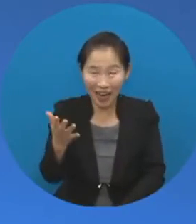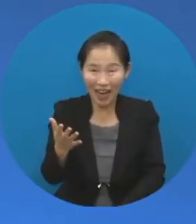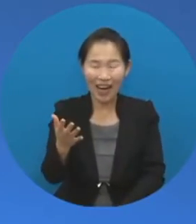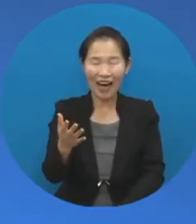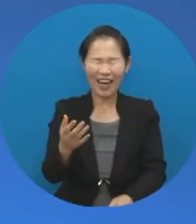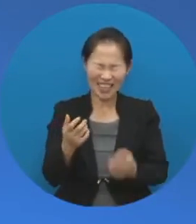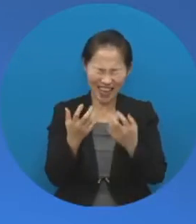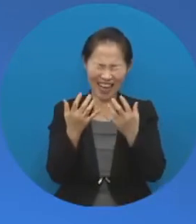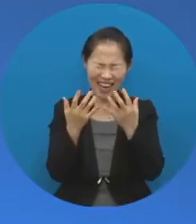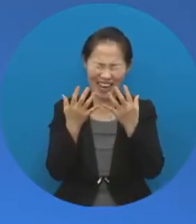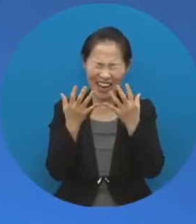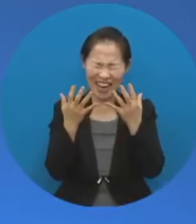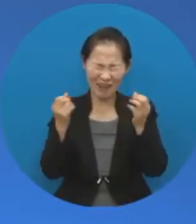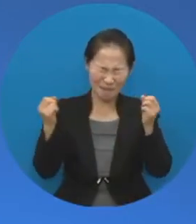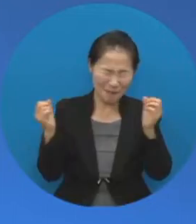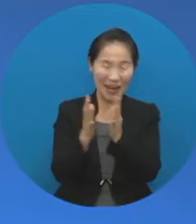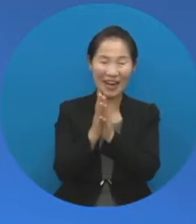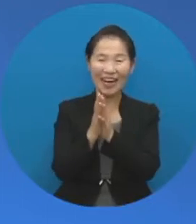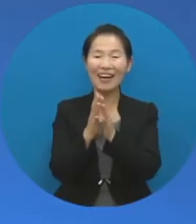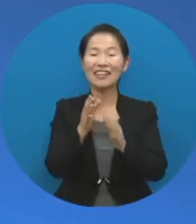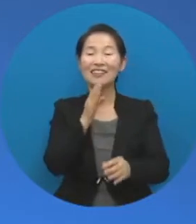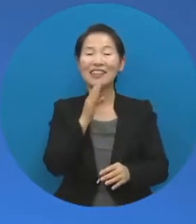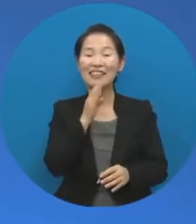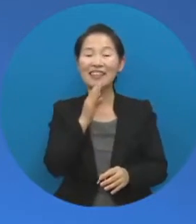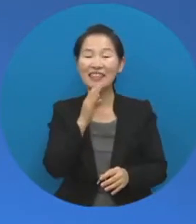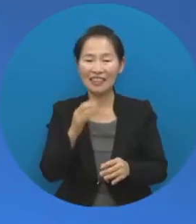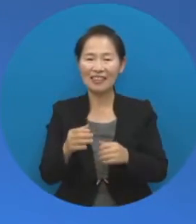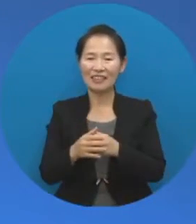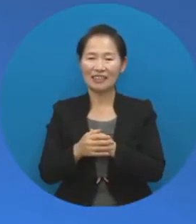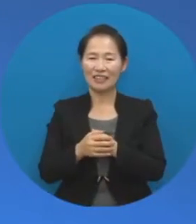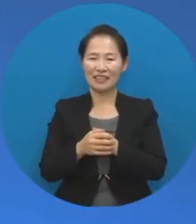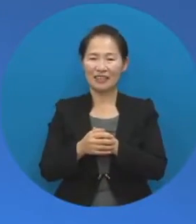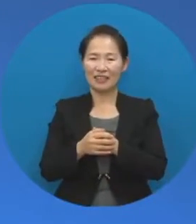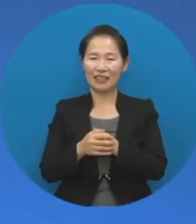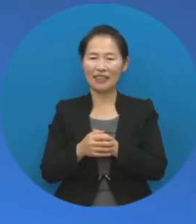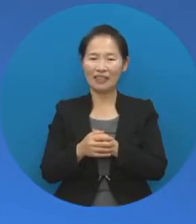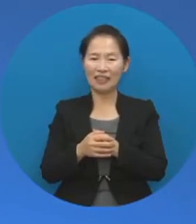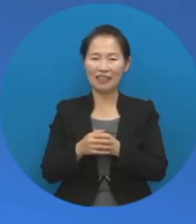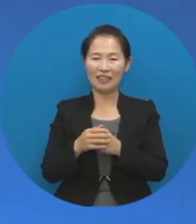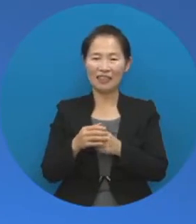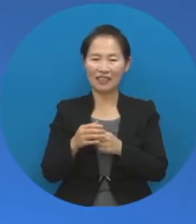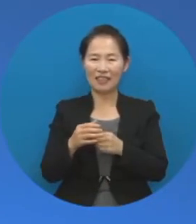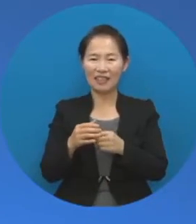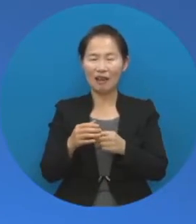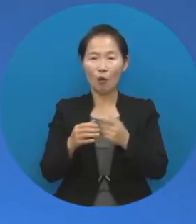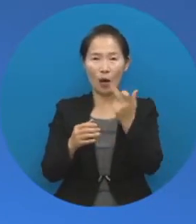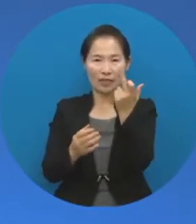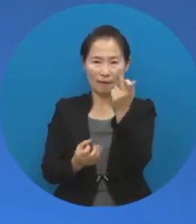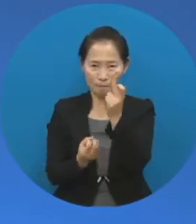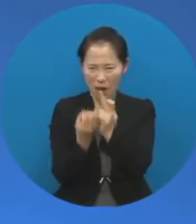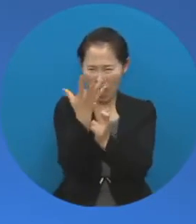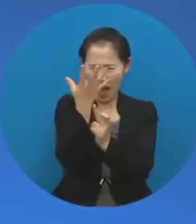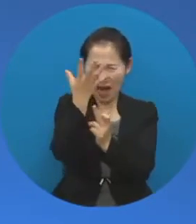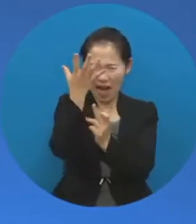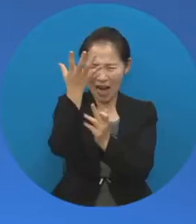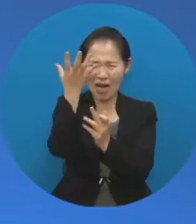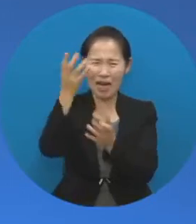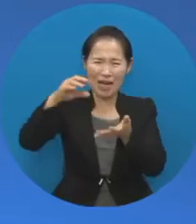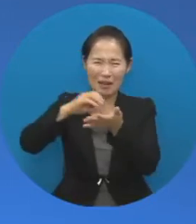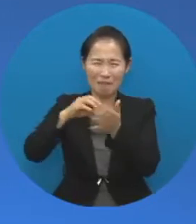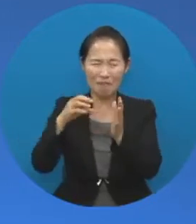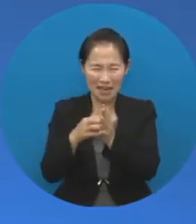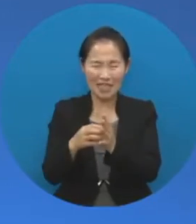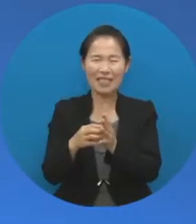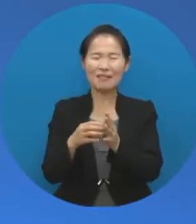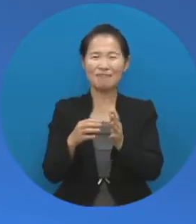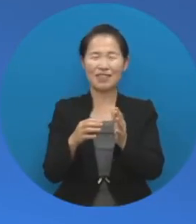제가 이 찼을 때 만약에 남편이 들어온다, 그럼 이게 이제 화산이 폭발하겠죠. 화산이 폭발하면서